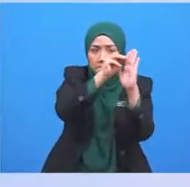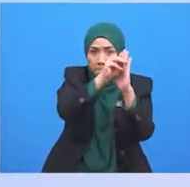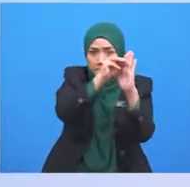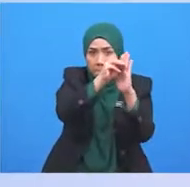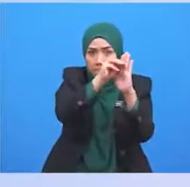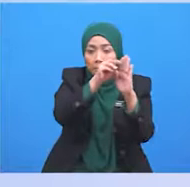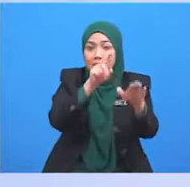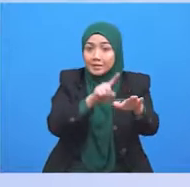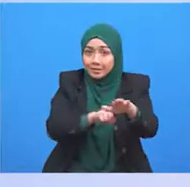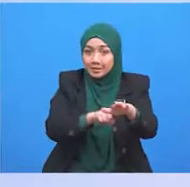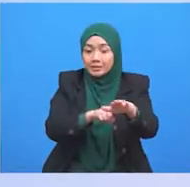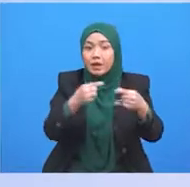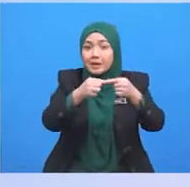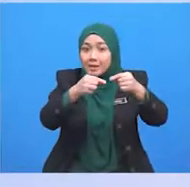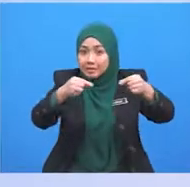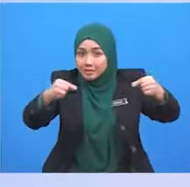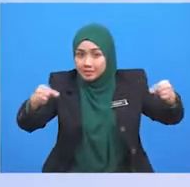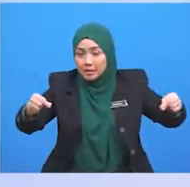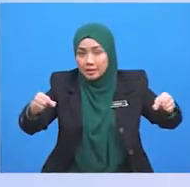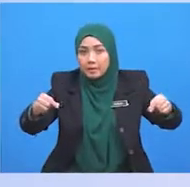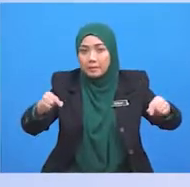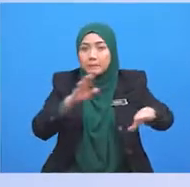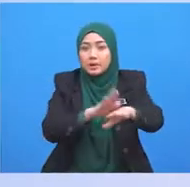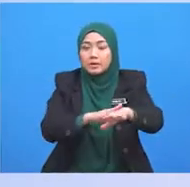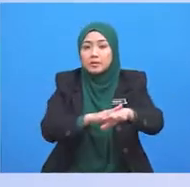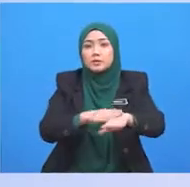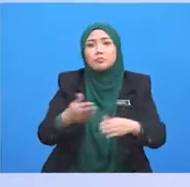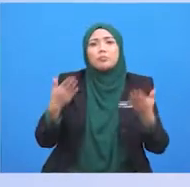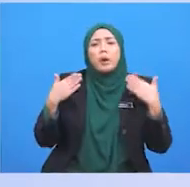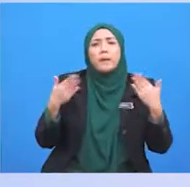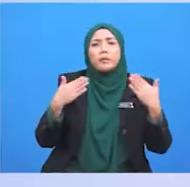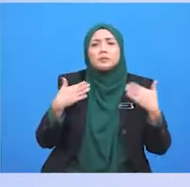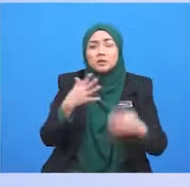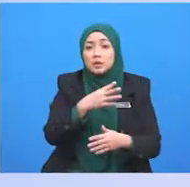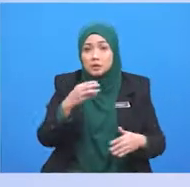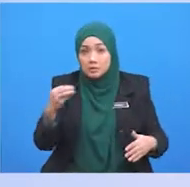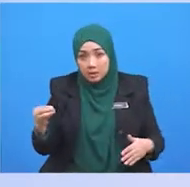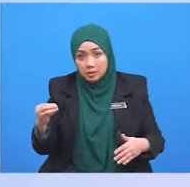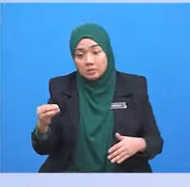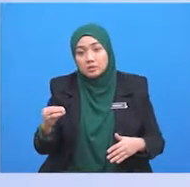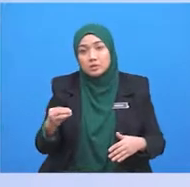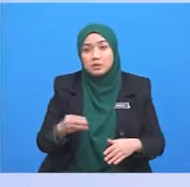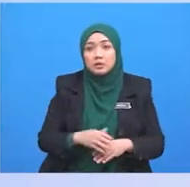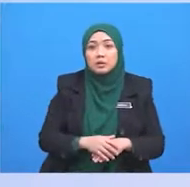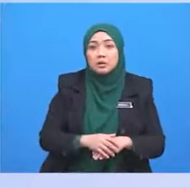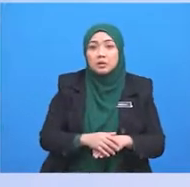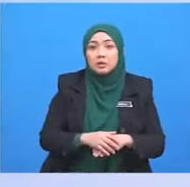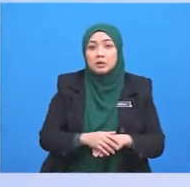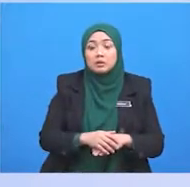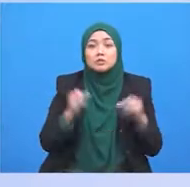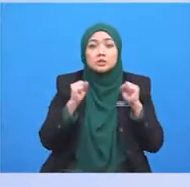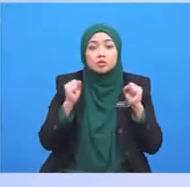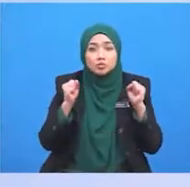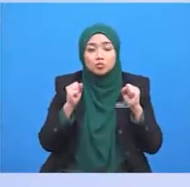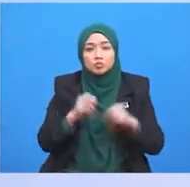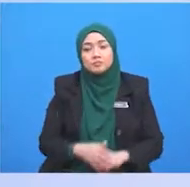garisan saktan pada musim panas dan maksimum di garisan jadi pada musim